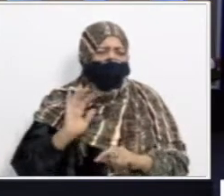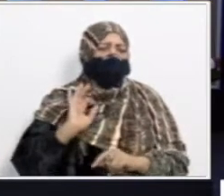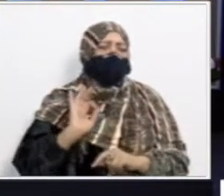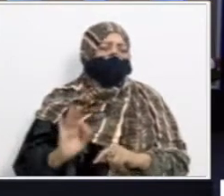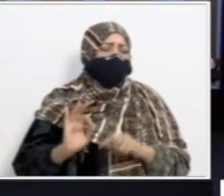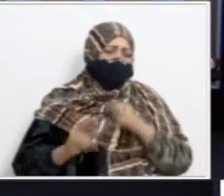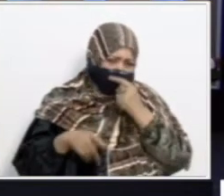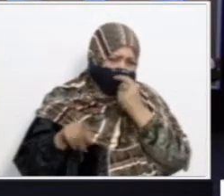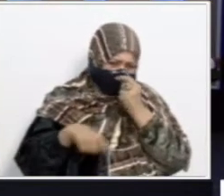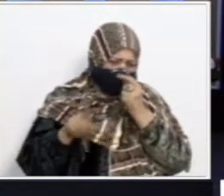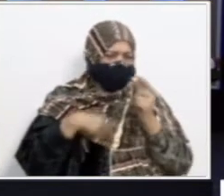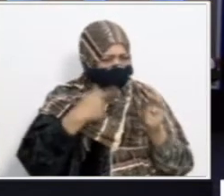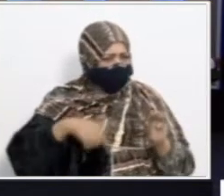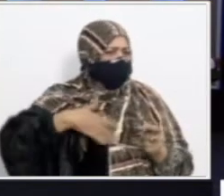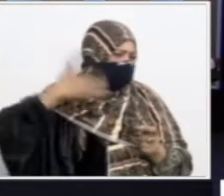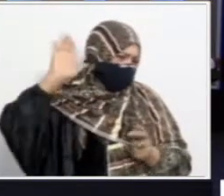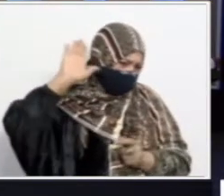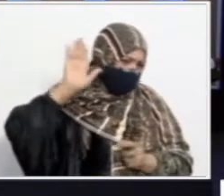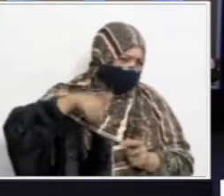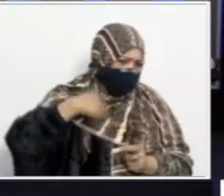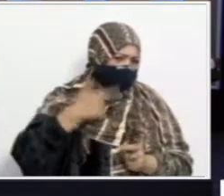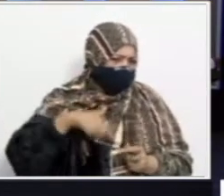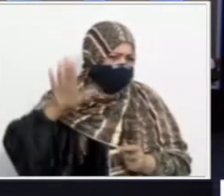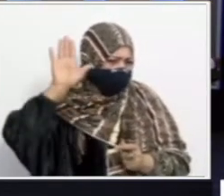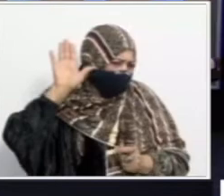طبعا مجبر بطلاق اجباري.